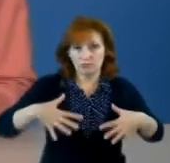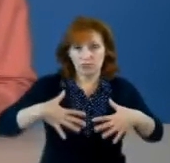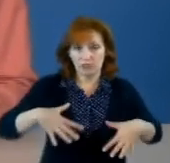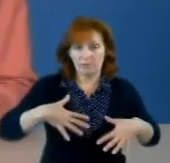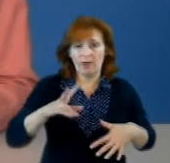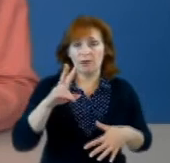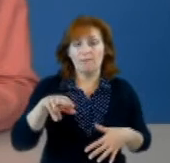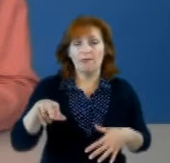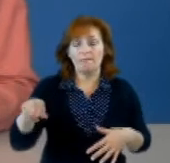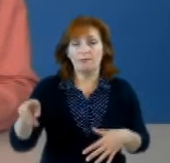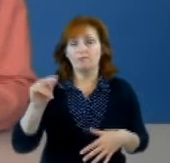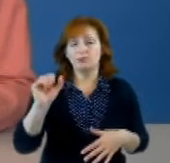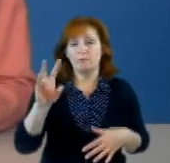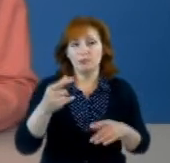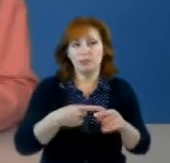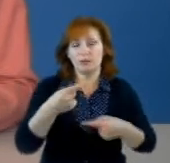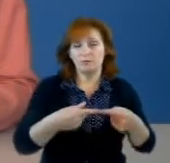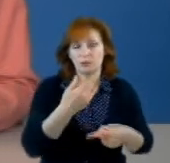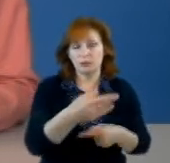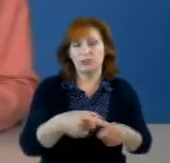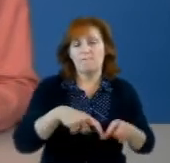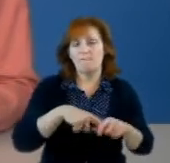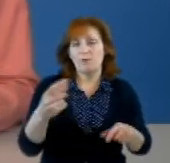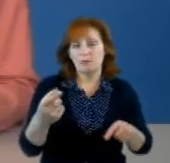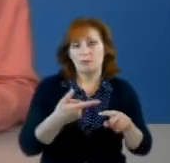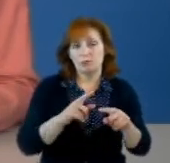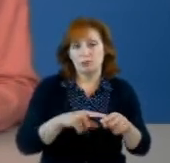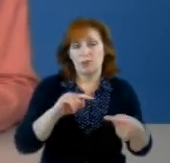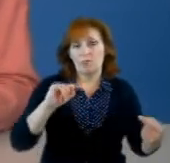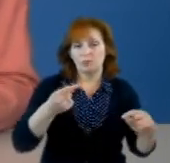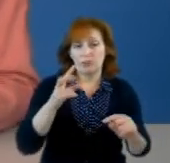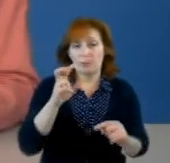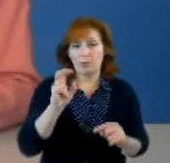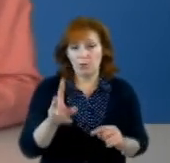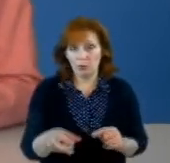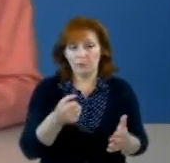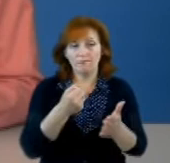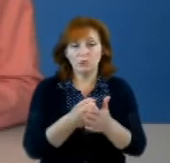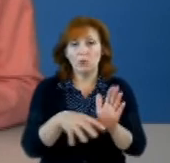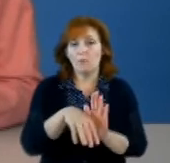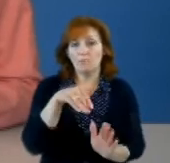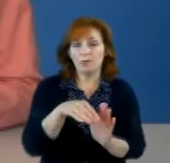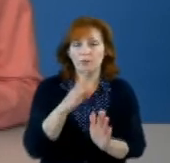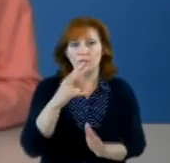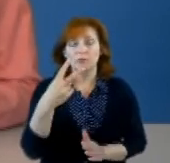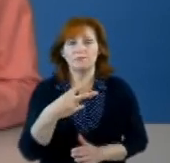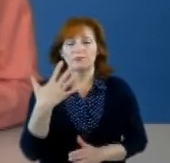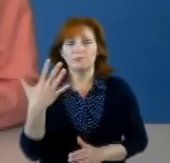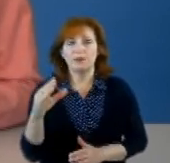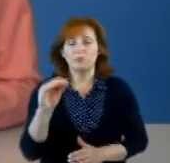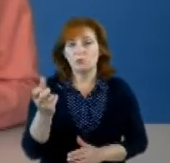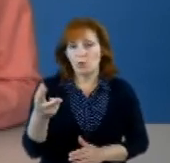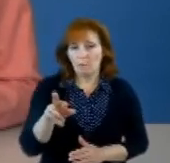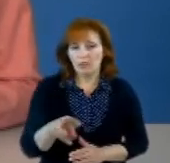цей інцидент депутата виключили з опозиційного блоку. Нагадаємо, до виборів в Україні відбудуться 25 жовтня. По